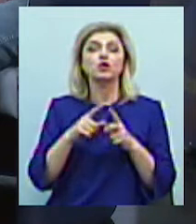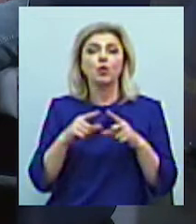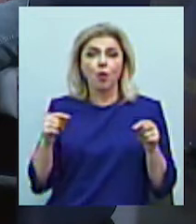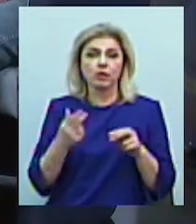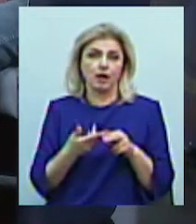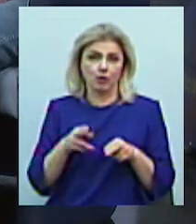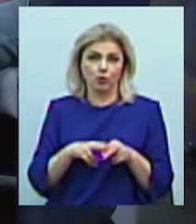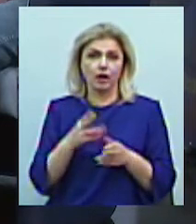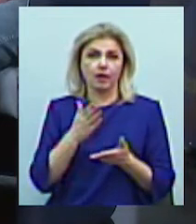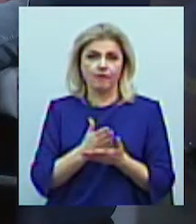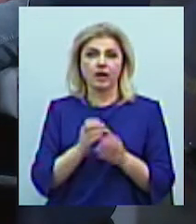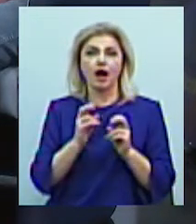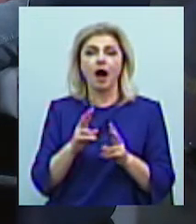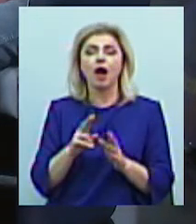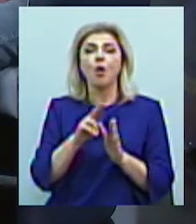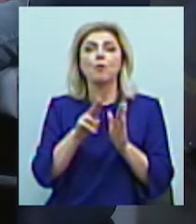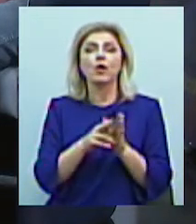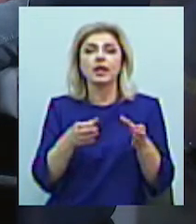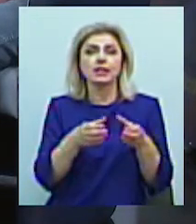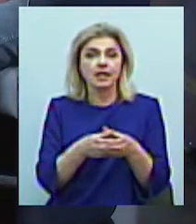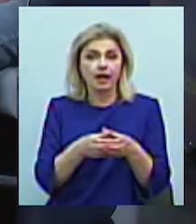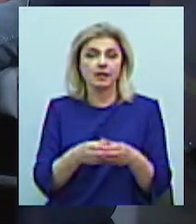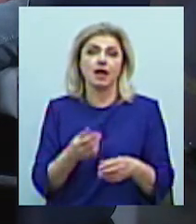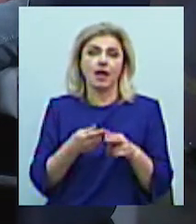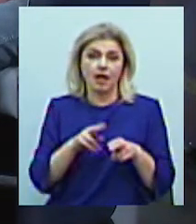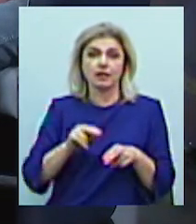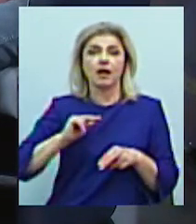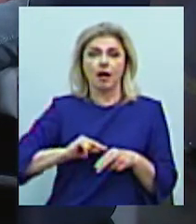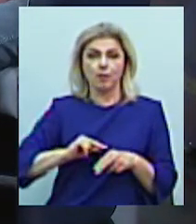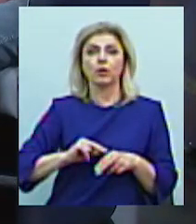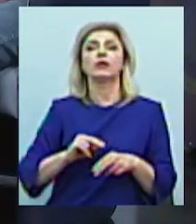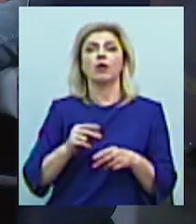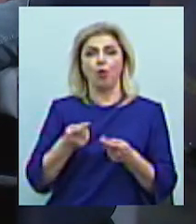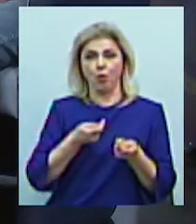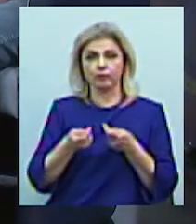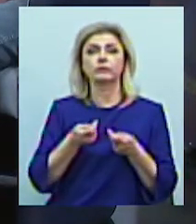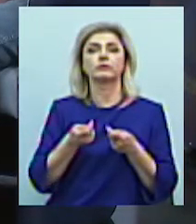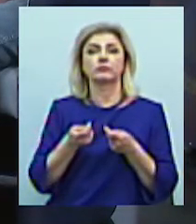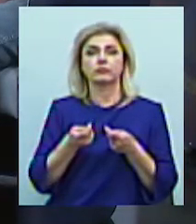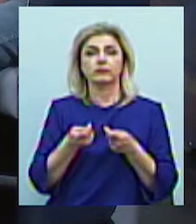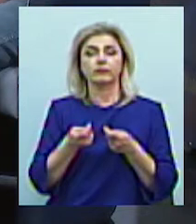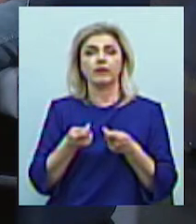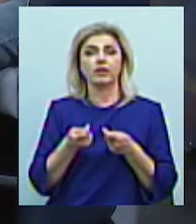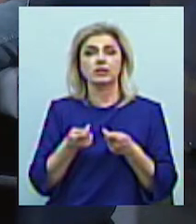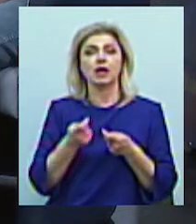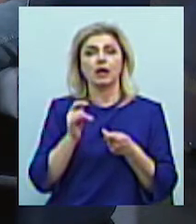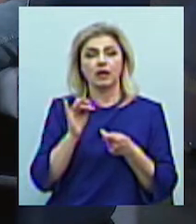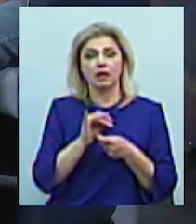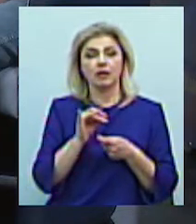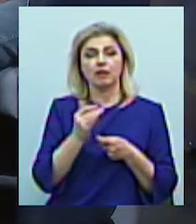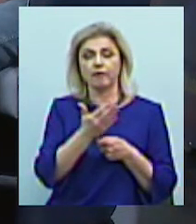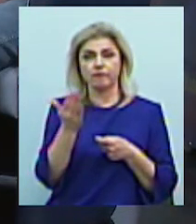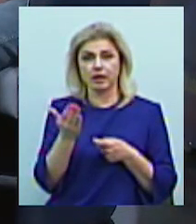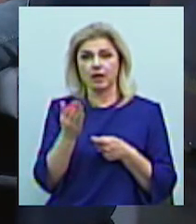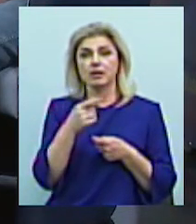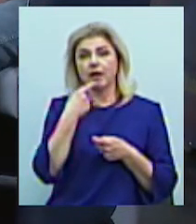які являються як підрозділеннями. Тобто, це робота органів исполнительної власті. І, в частності, ви,